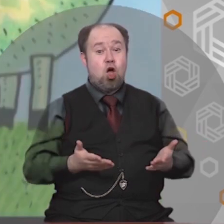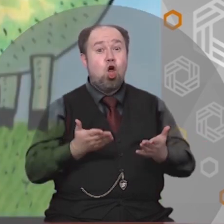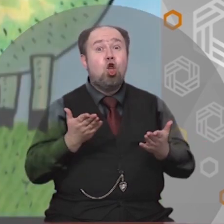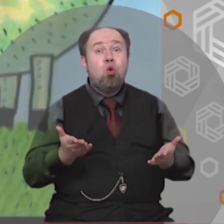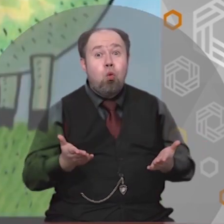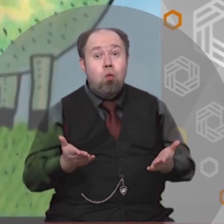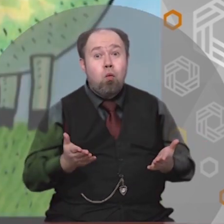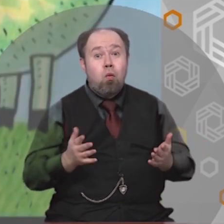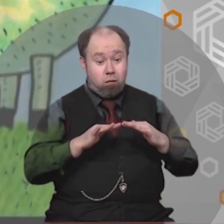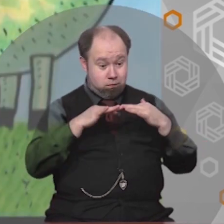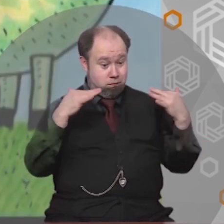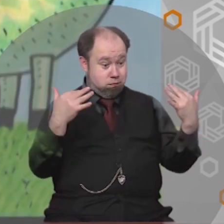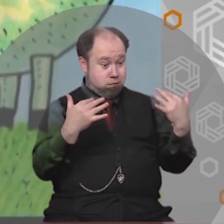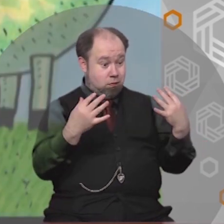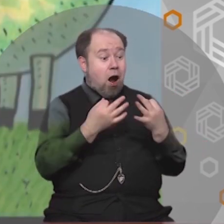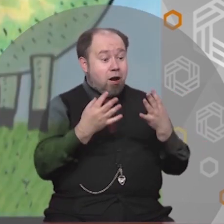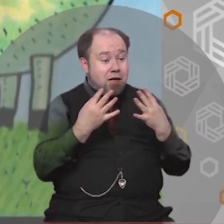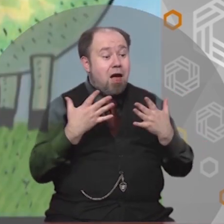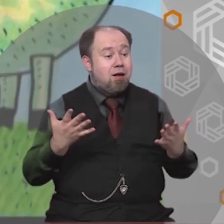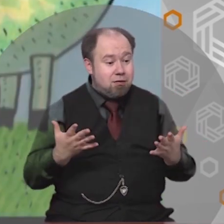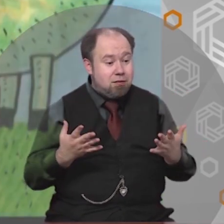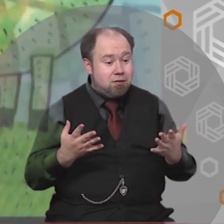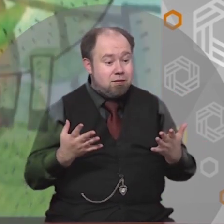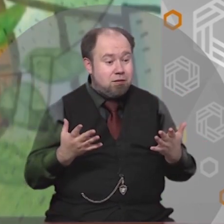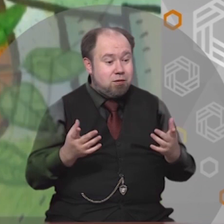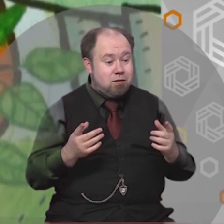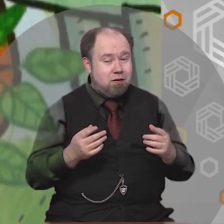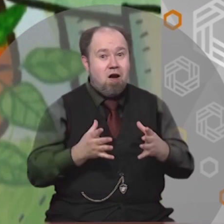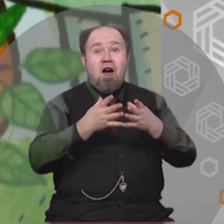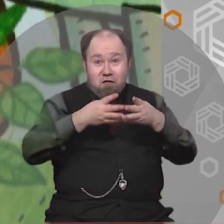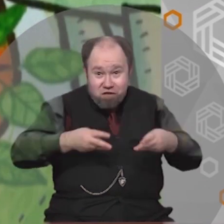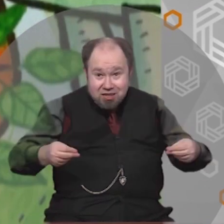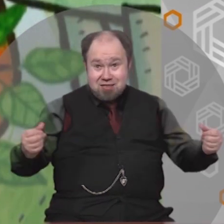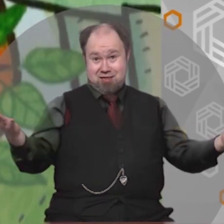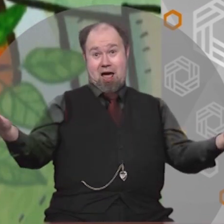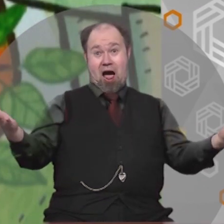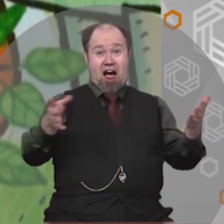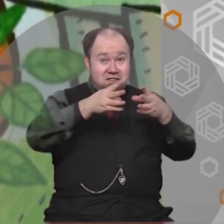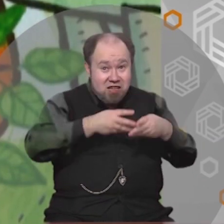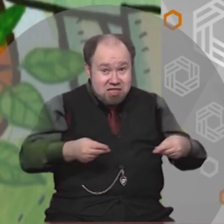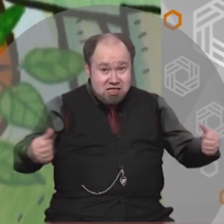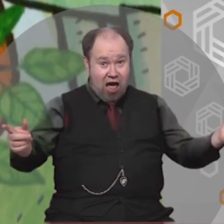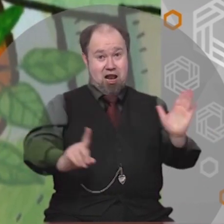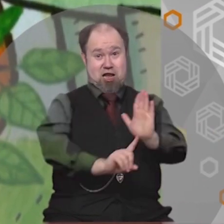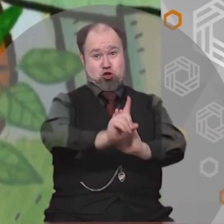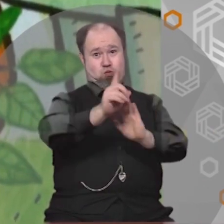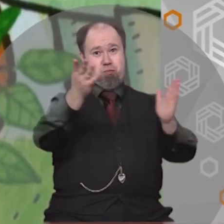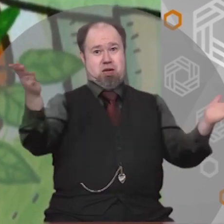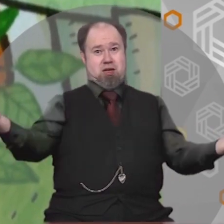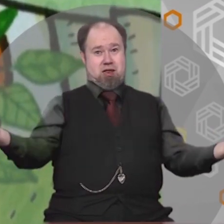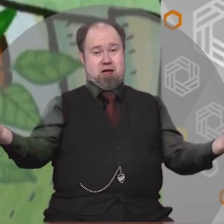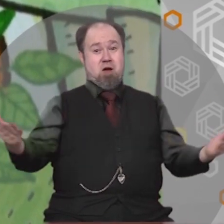Ну, обступили его друзья. Говори! Весна! Весна